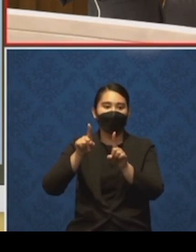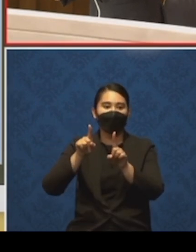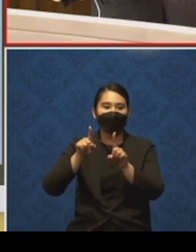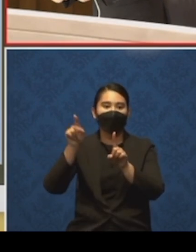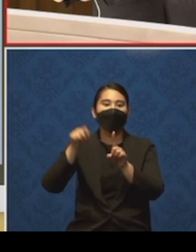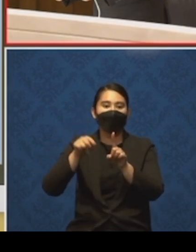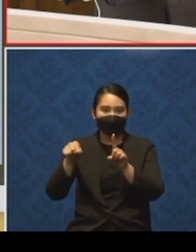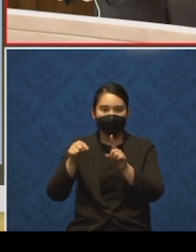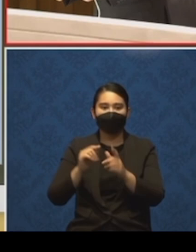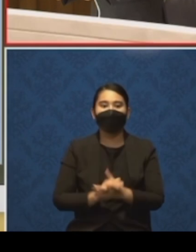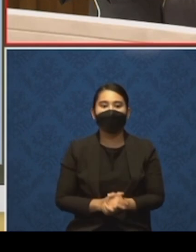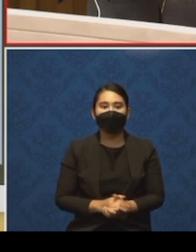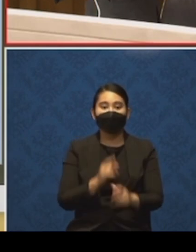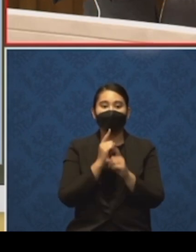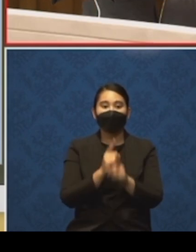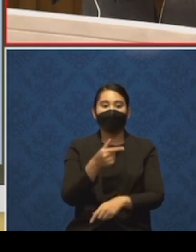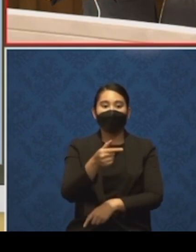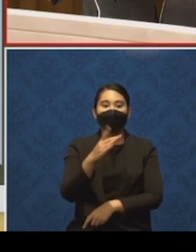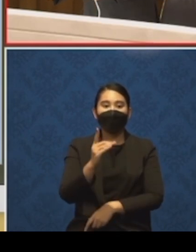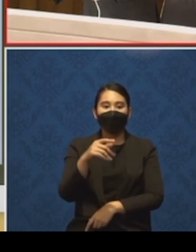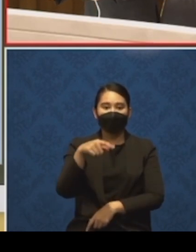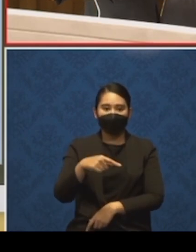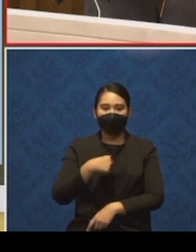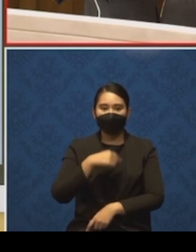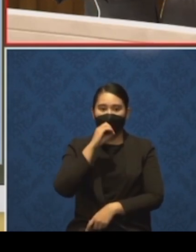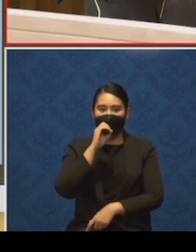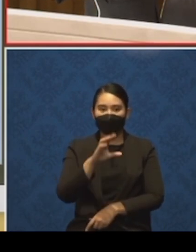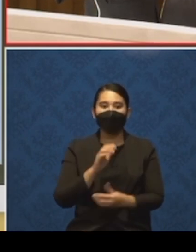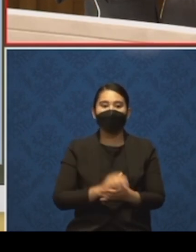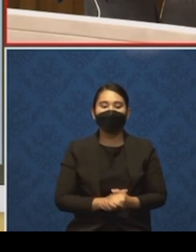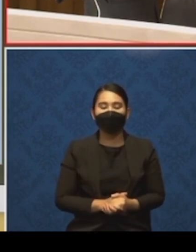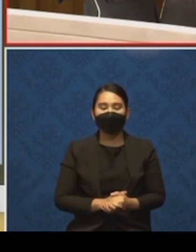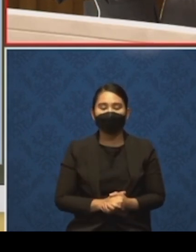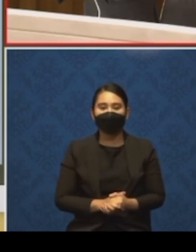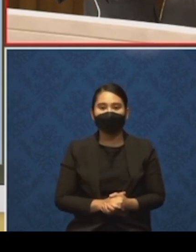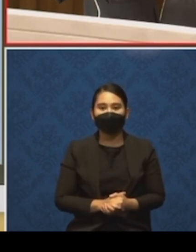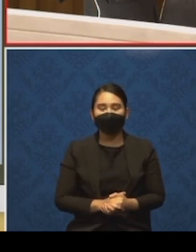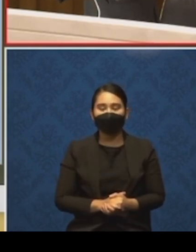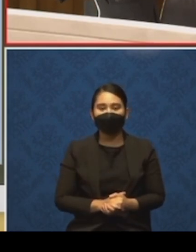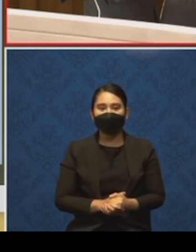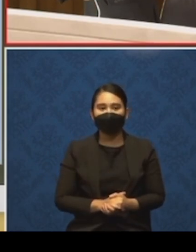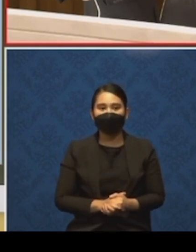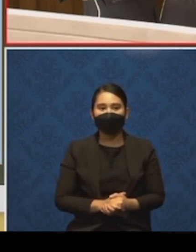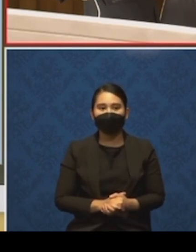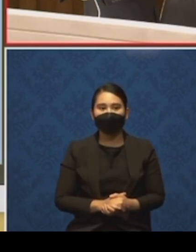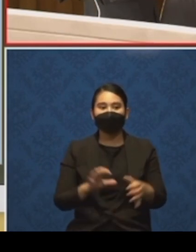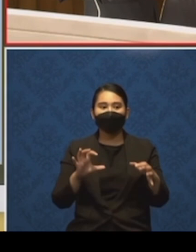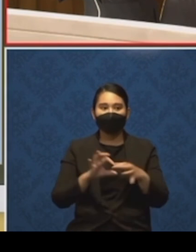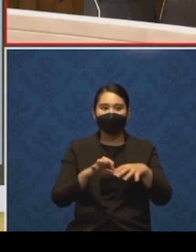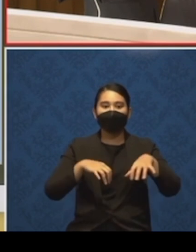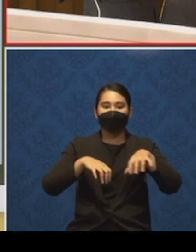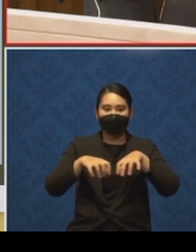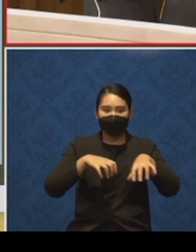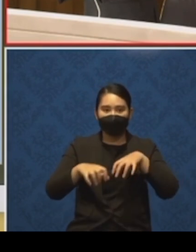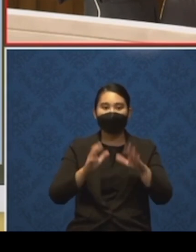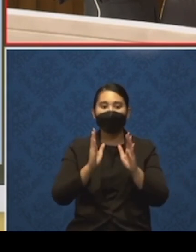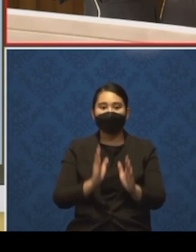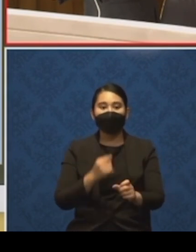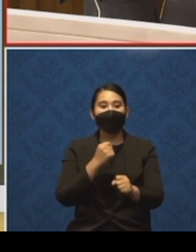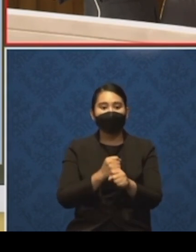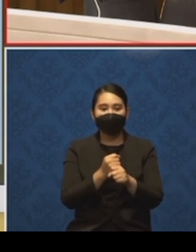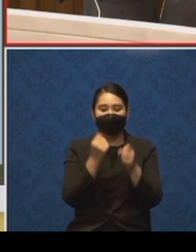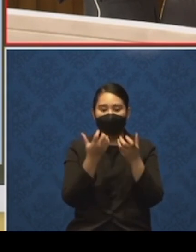ของ GDP ตามที่ผมได้กล่าวแล้วขออนุญาตกราบเรียนว่าในเรื่องของการเตรียมกำลังเรื่องของยุทธปก